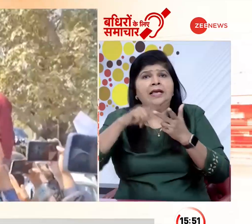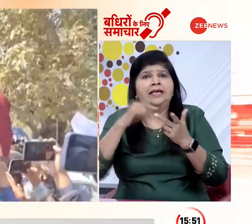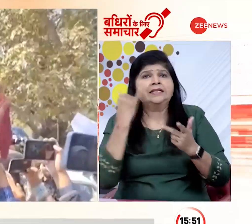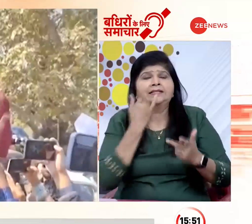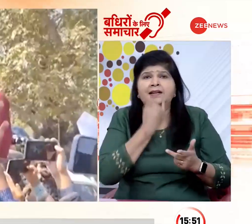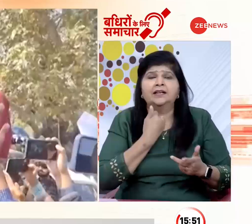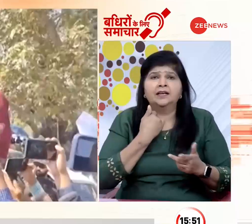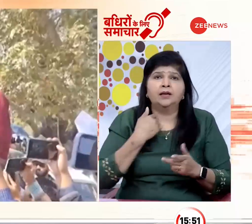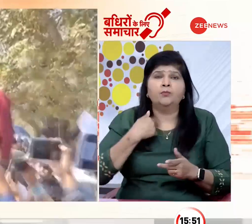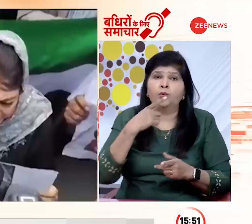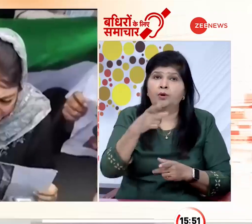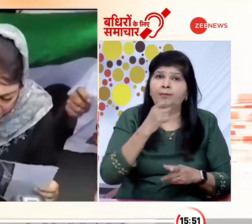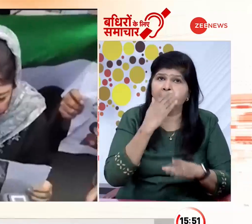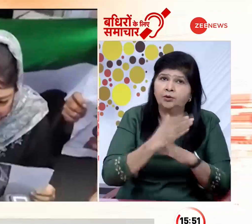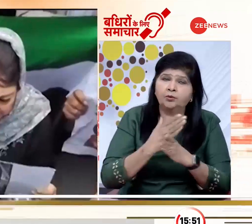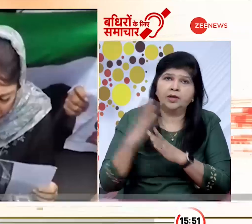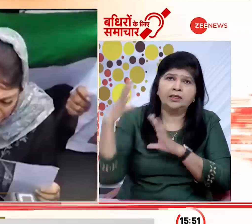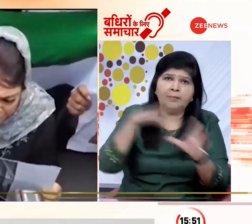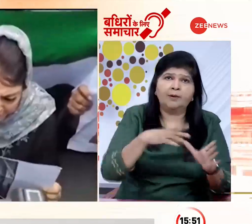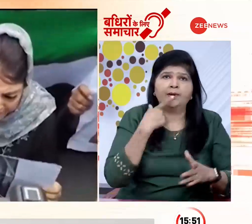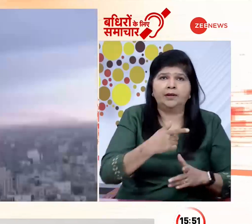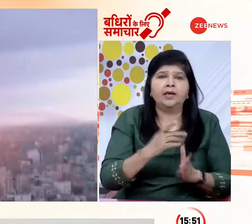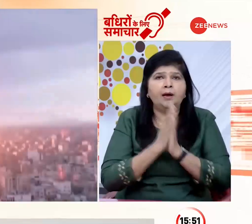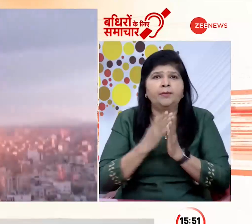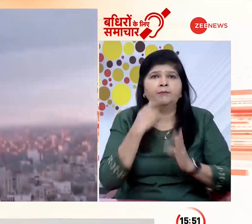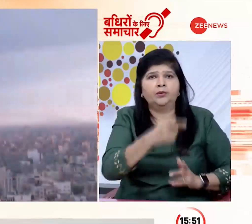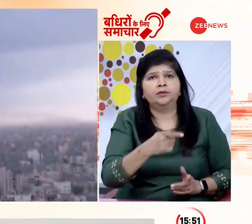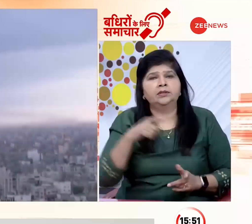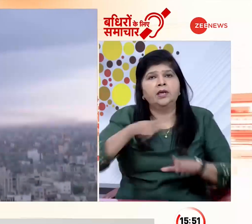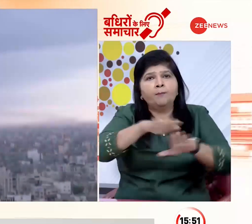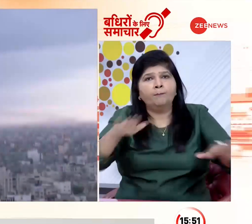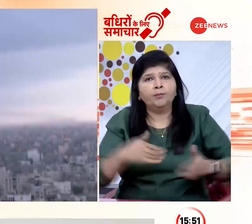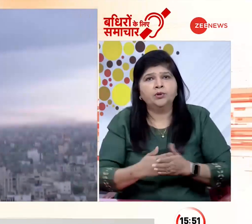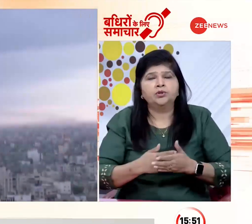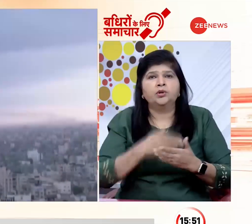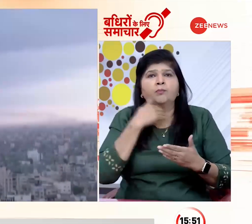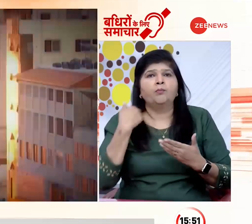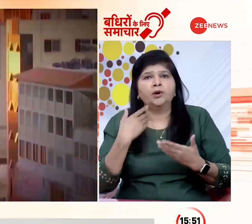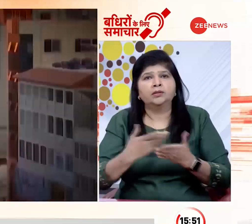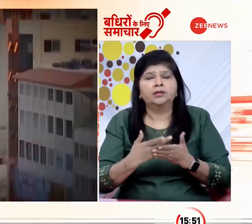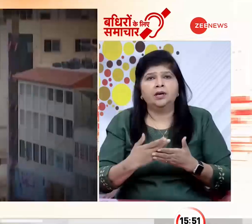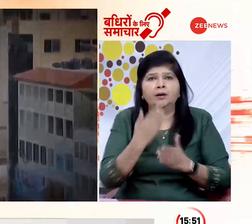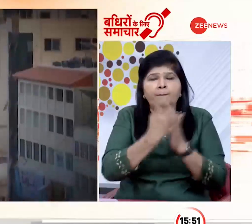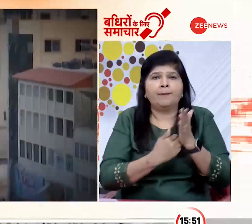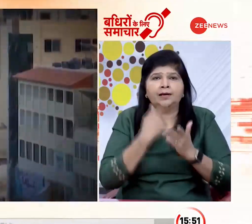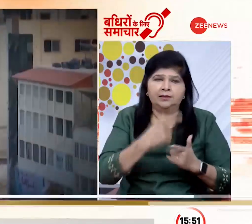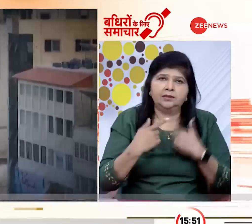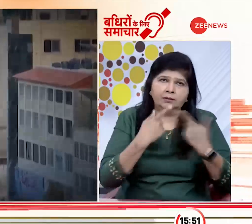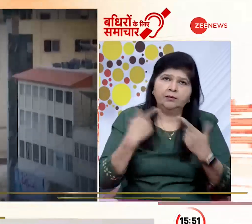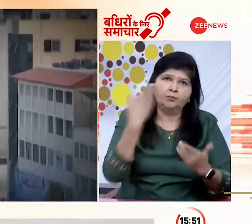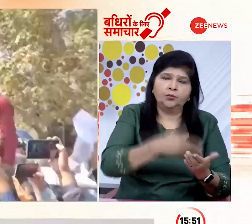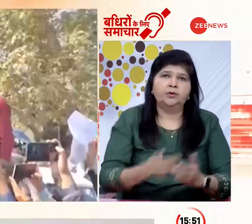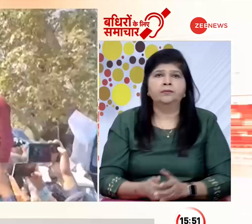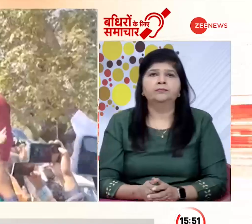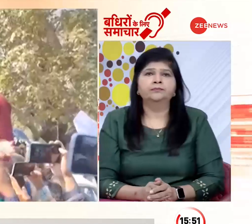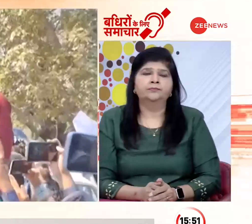पर सीज फायर का दबाव बनाने की अपील की है, साथ ही बच्चों की मौत का भी मसला उठाया।